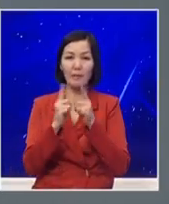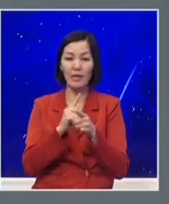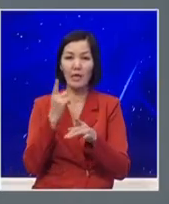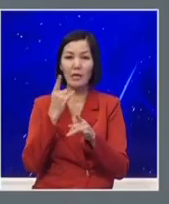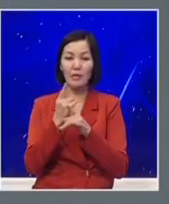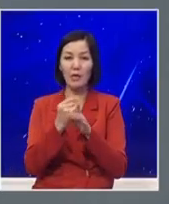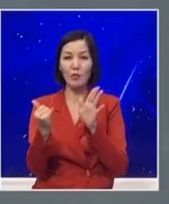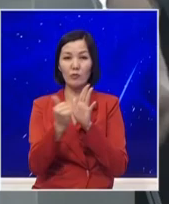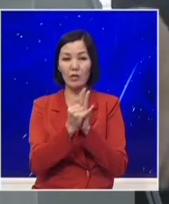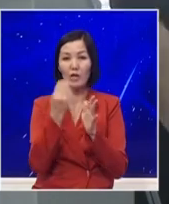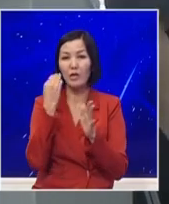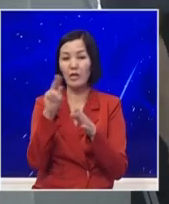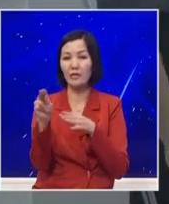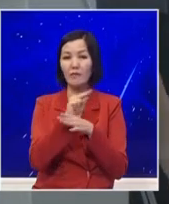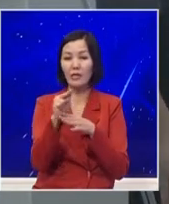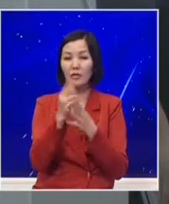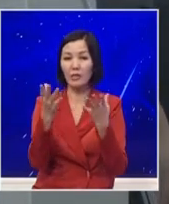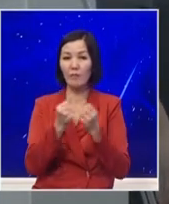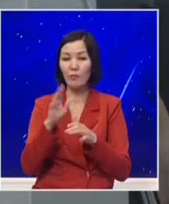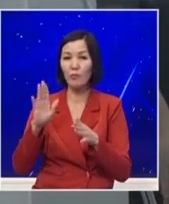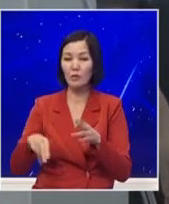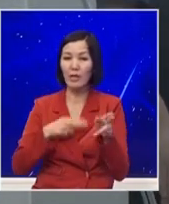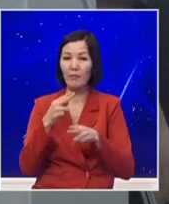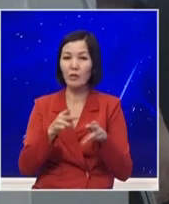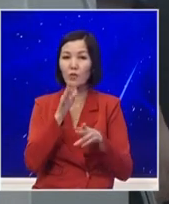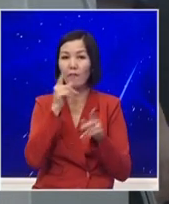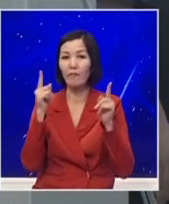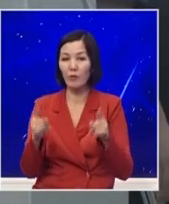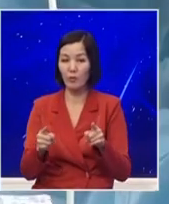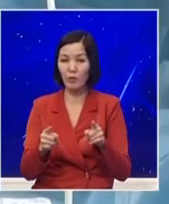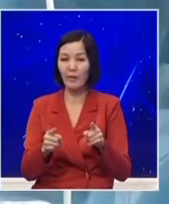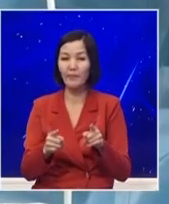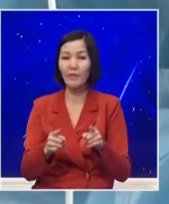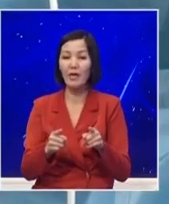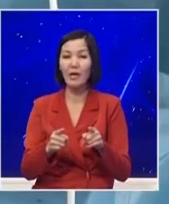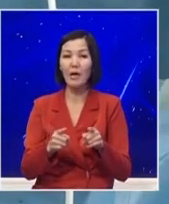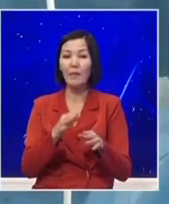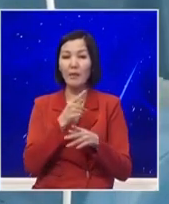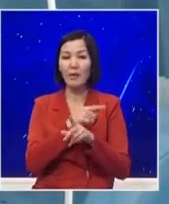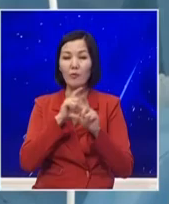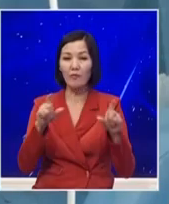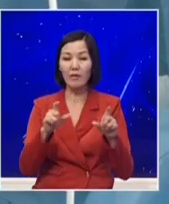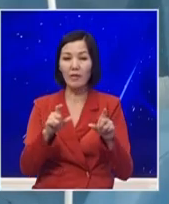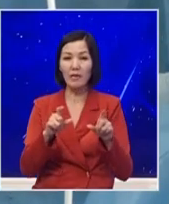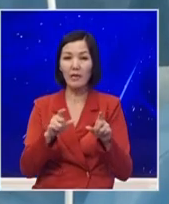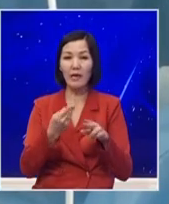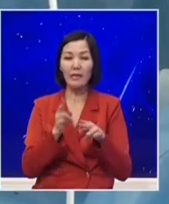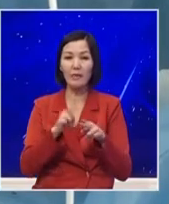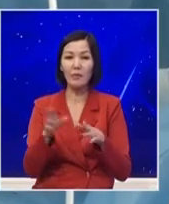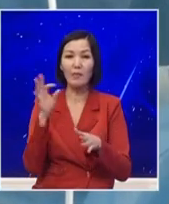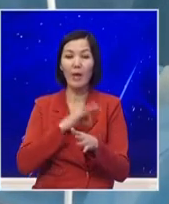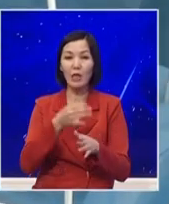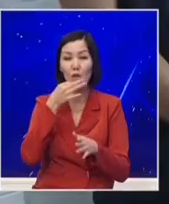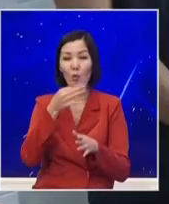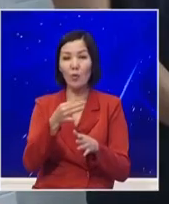как улучшить качество лечения пациентов в послеоперационном периоде. Как отметили специалисты многопрофильной больницы, для них это был полезный